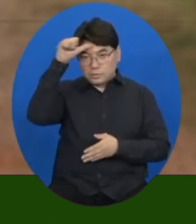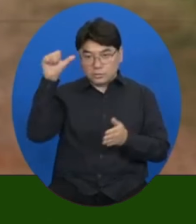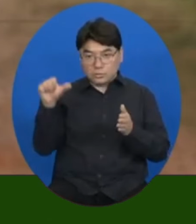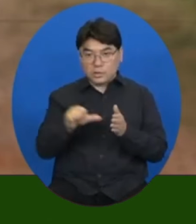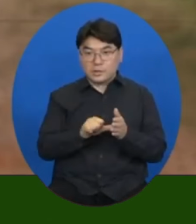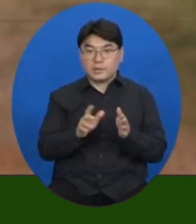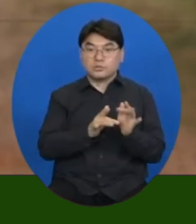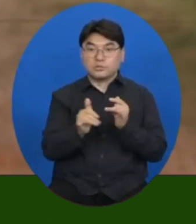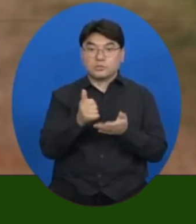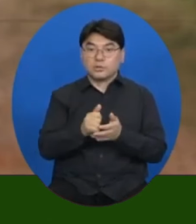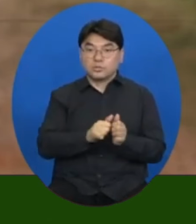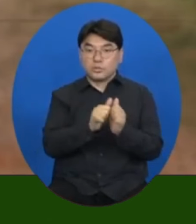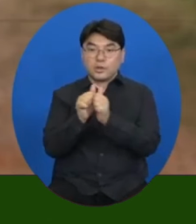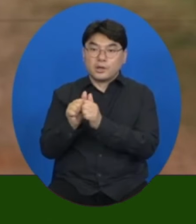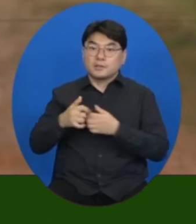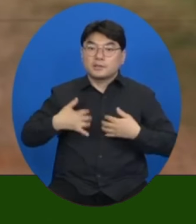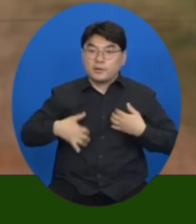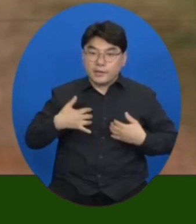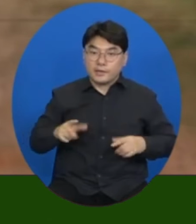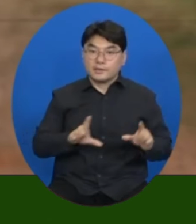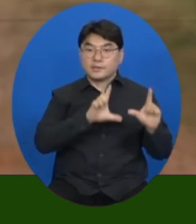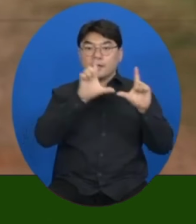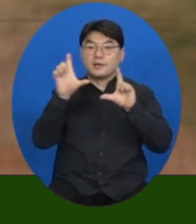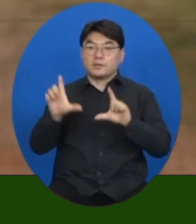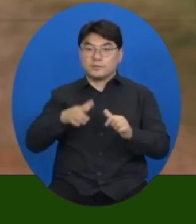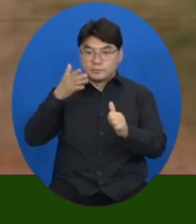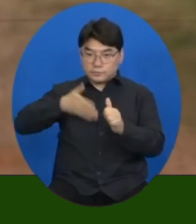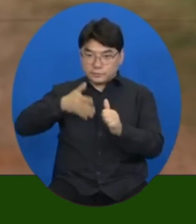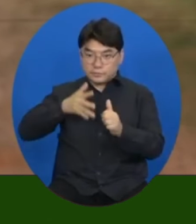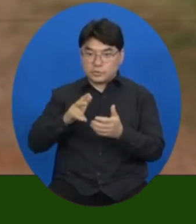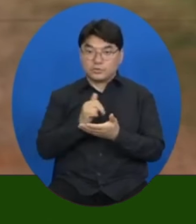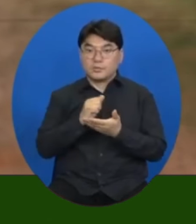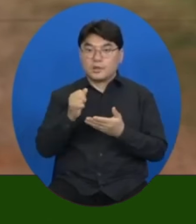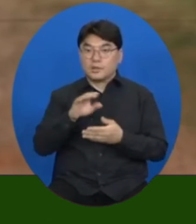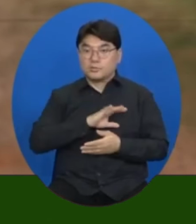주님의 기쁨으로 살아가는 여러분들의 삶이 되시기를 우리 주님의 이름으로 축원드립니다 아멘